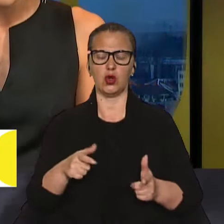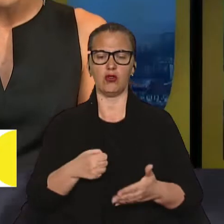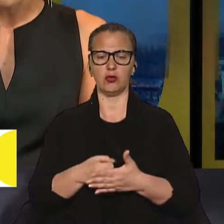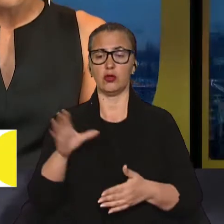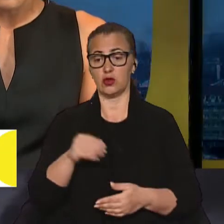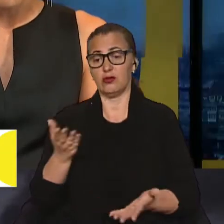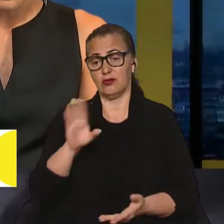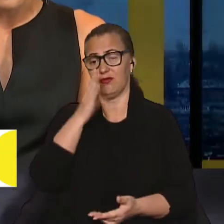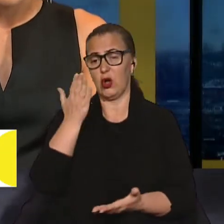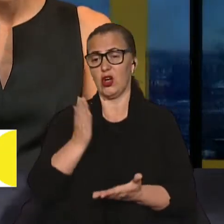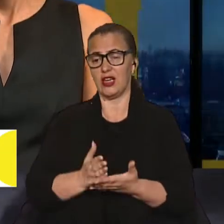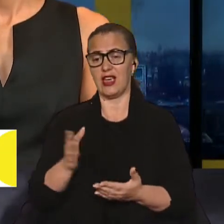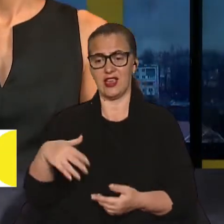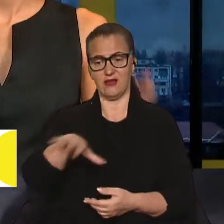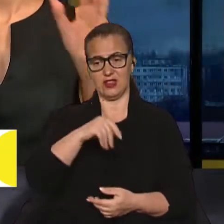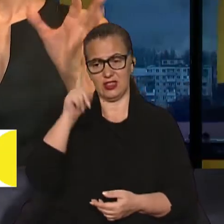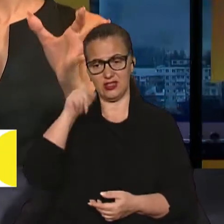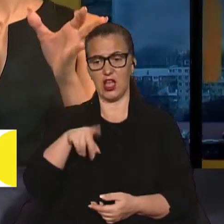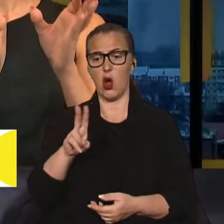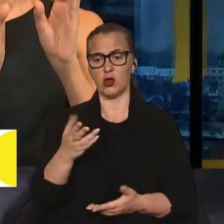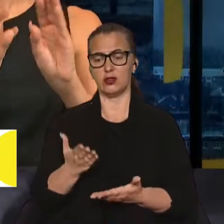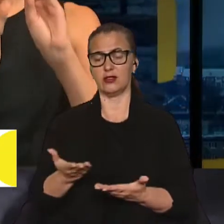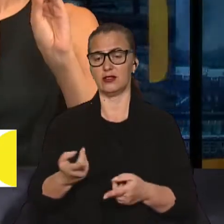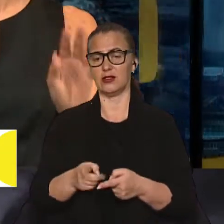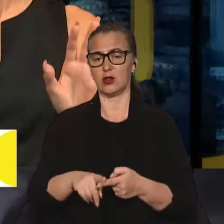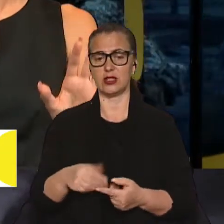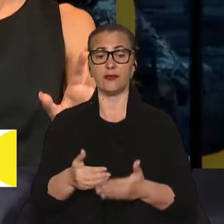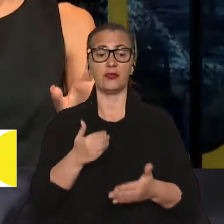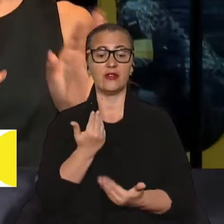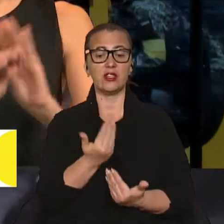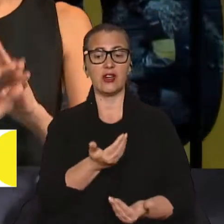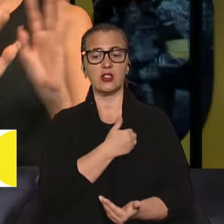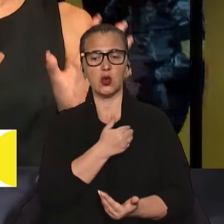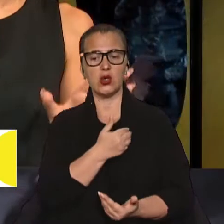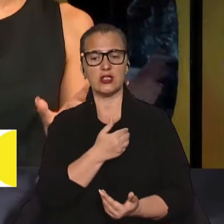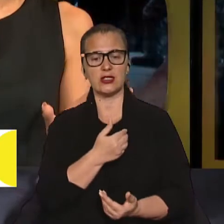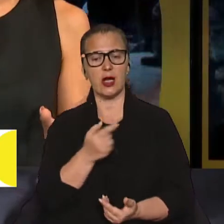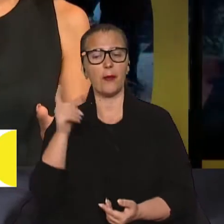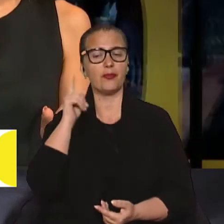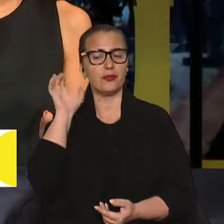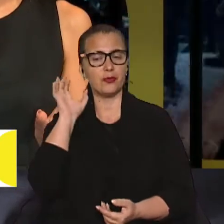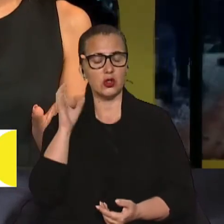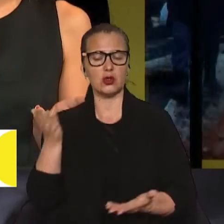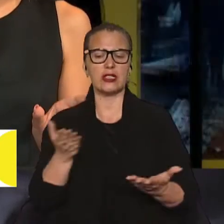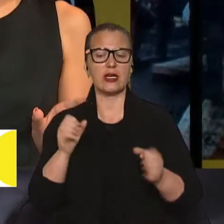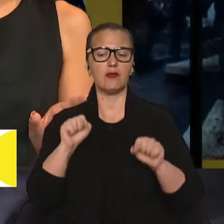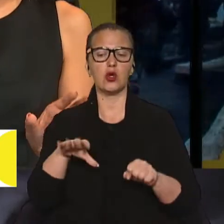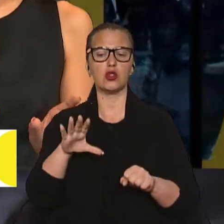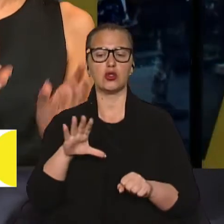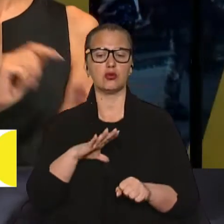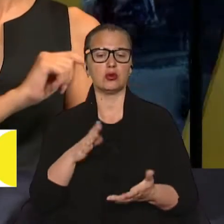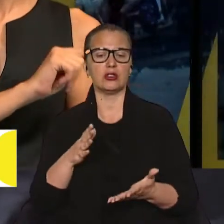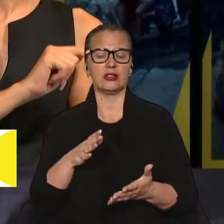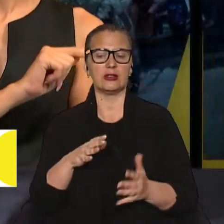який є, і ми всі знаємо, який він. То від вас хочеться просто такий прогноз. Якими потенційно, на вашу думку, можуть бути